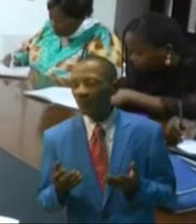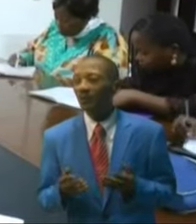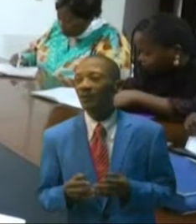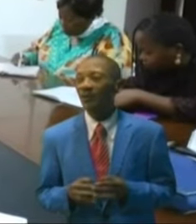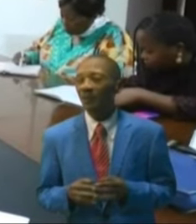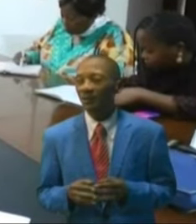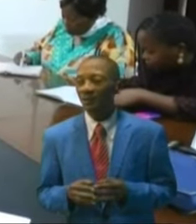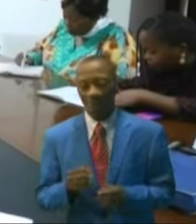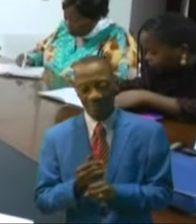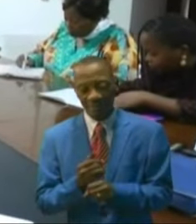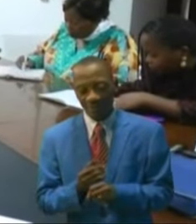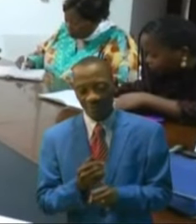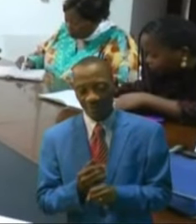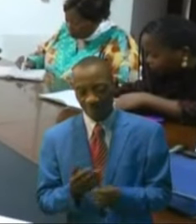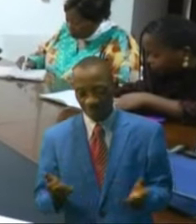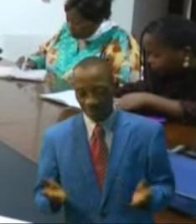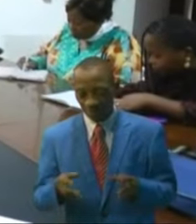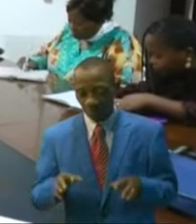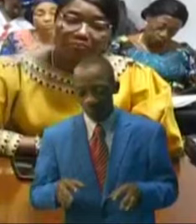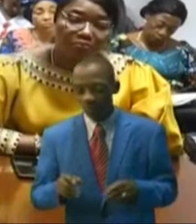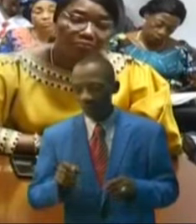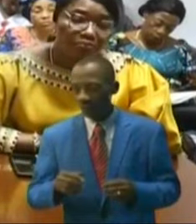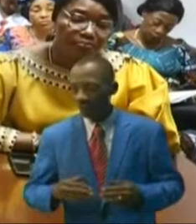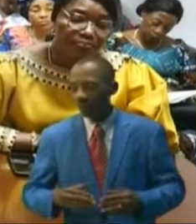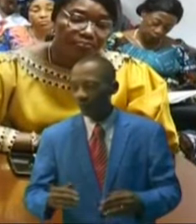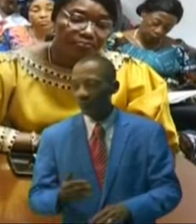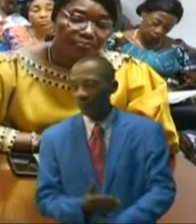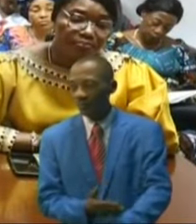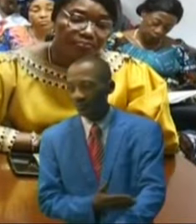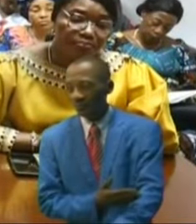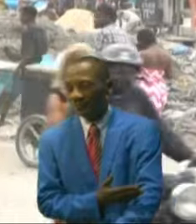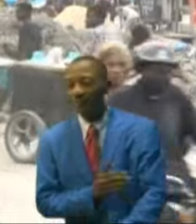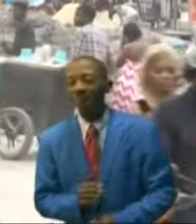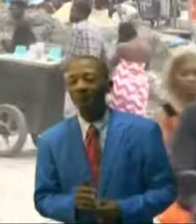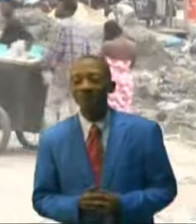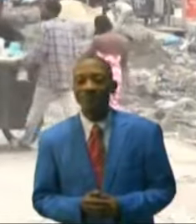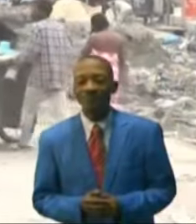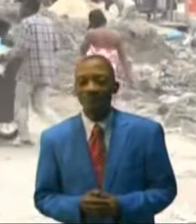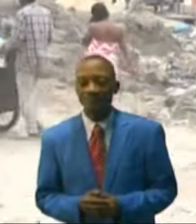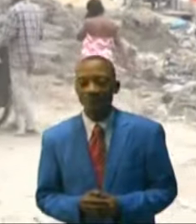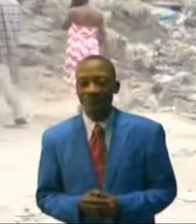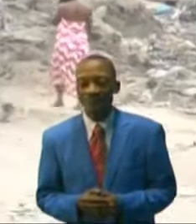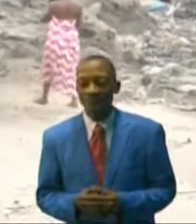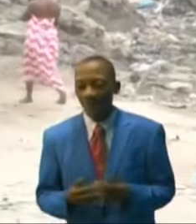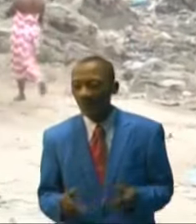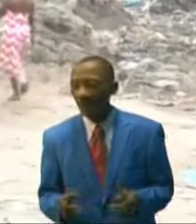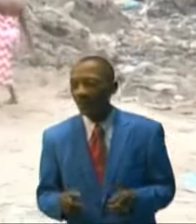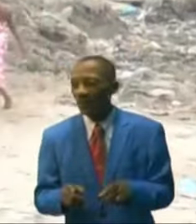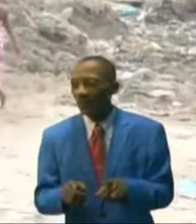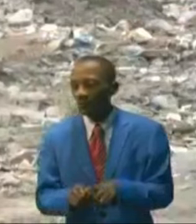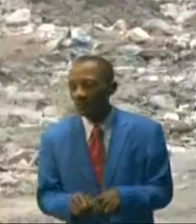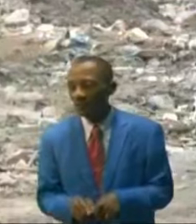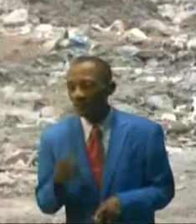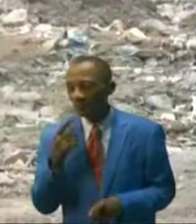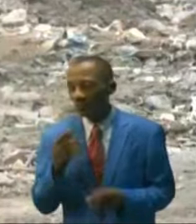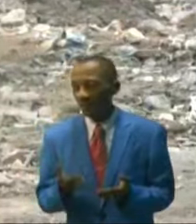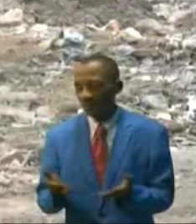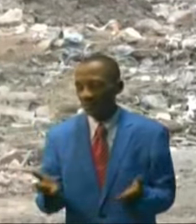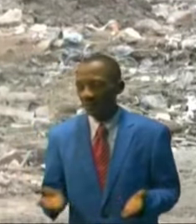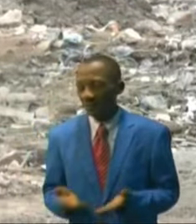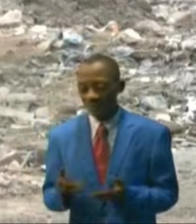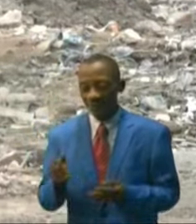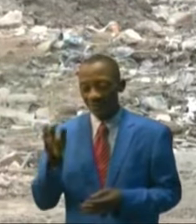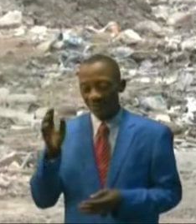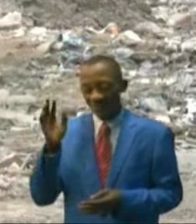du conflit dans l'est du pays. Et puis des travaux à l'arrêt dans plusieurs coins de la capitale Kinshasa. Qu'est-ce qui explique